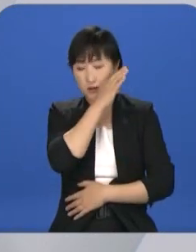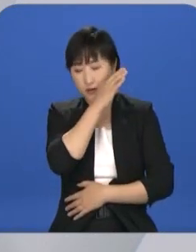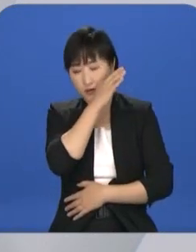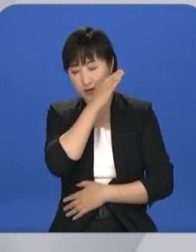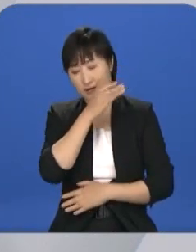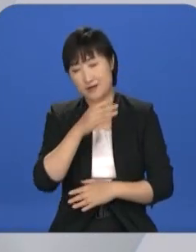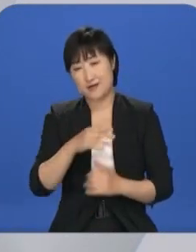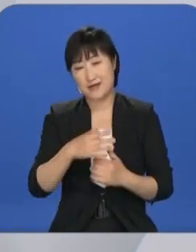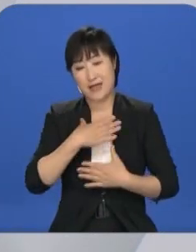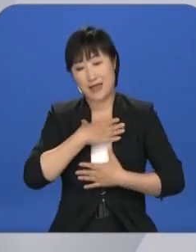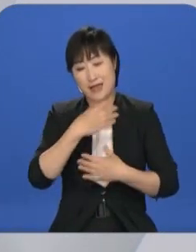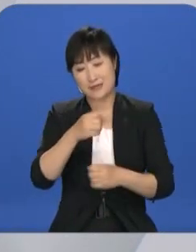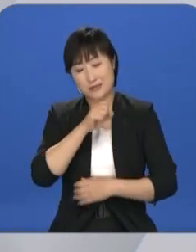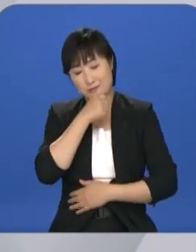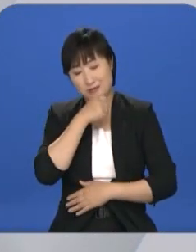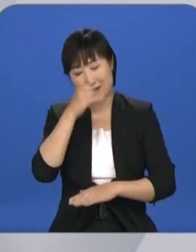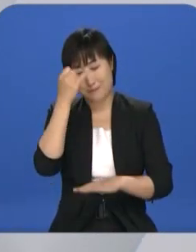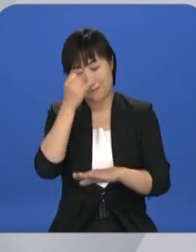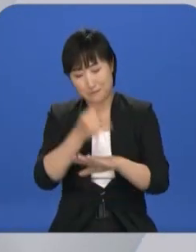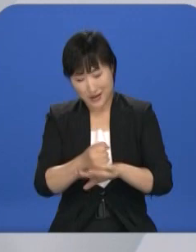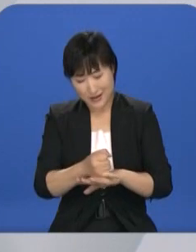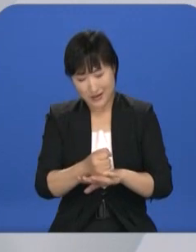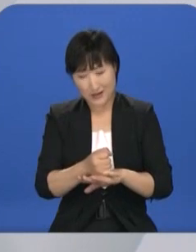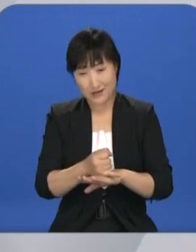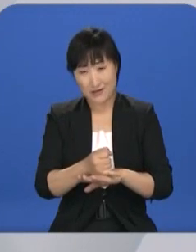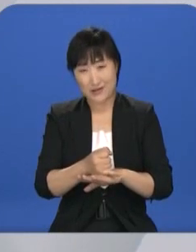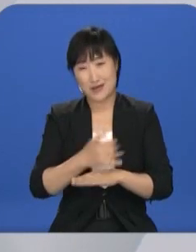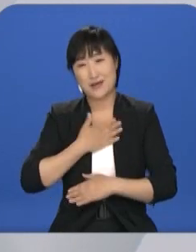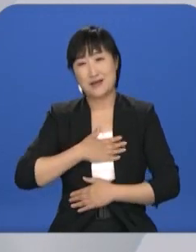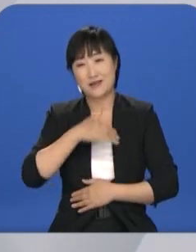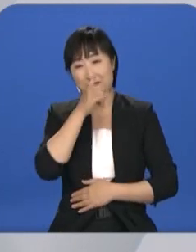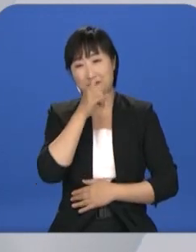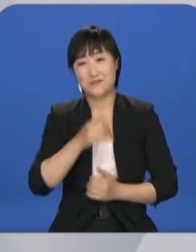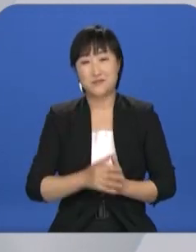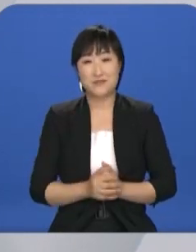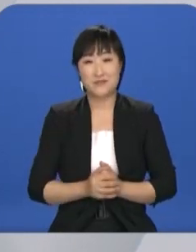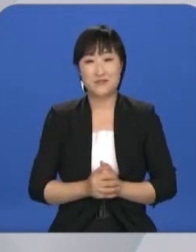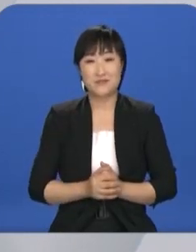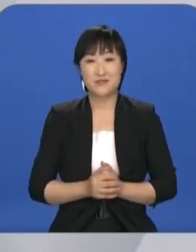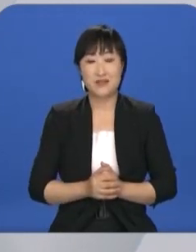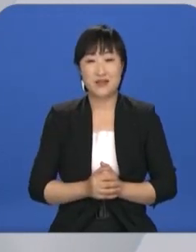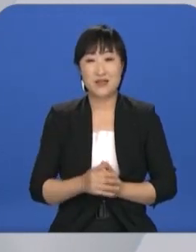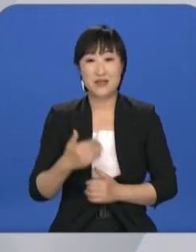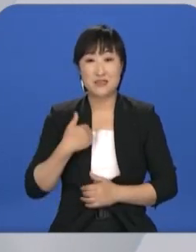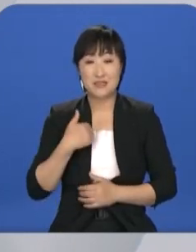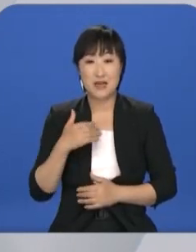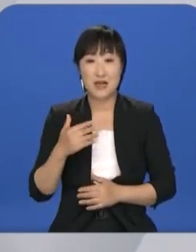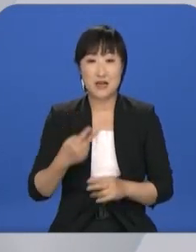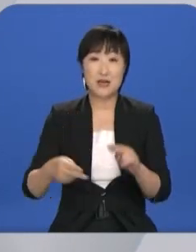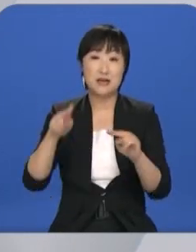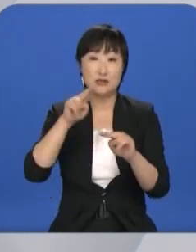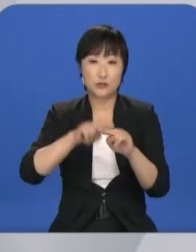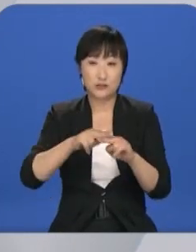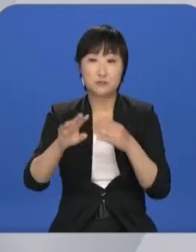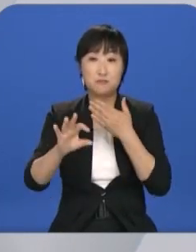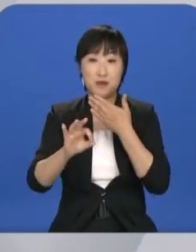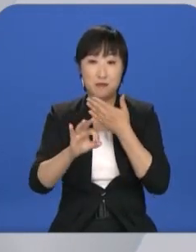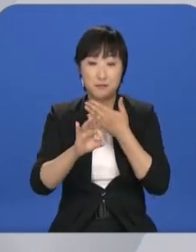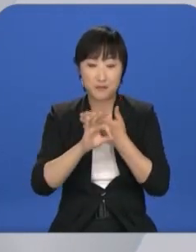진도군의 지역 안전지수가 최하위권으로 알고 있습니다. 제가 저 군수에 취임하게